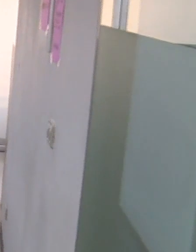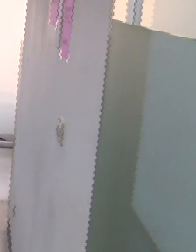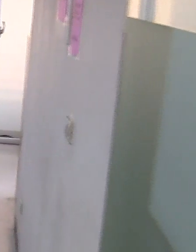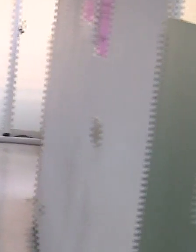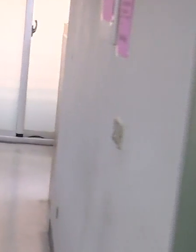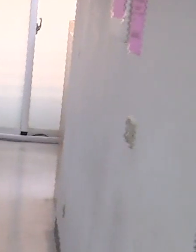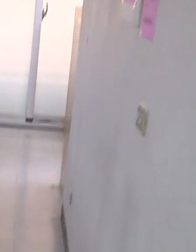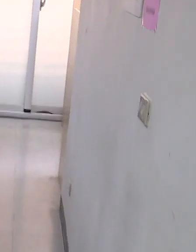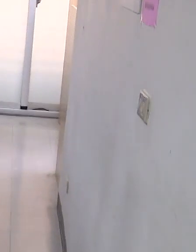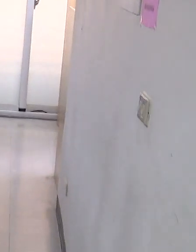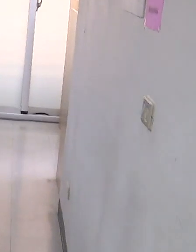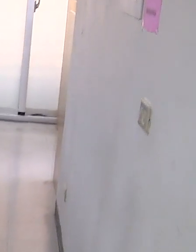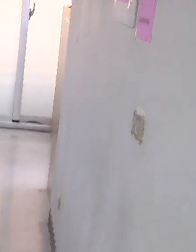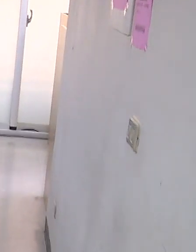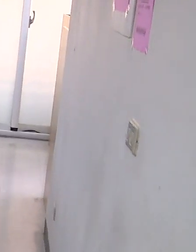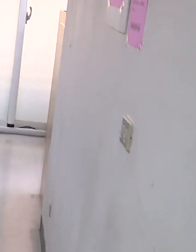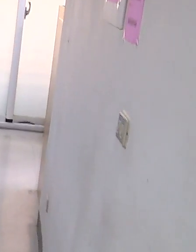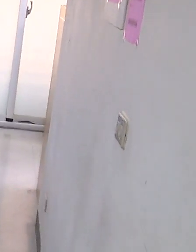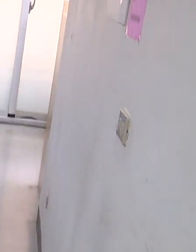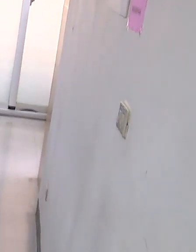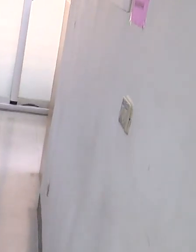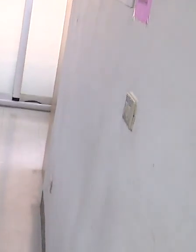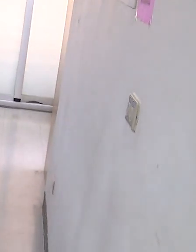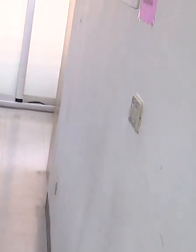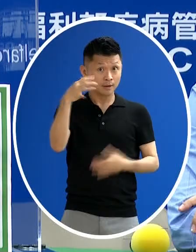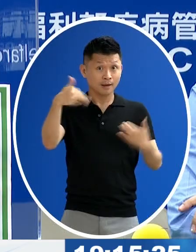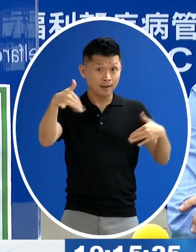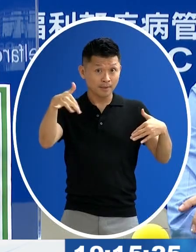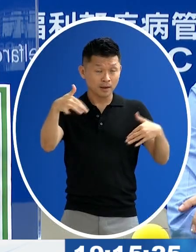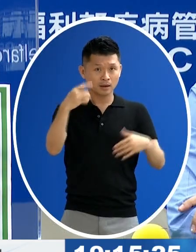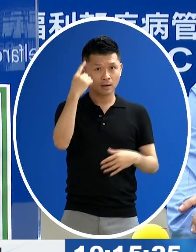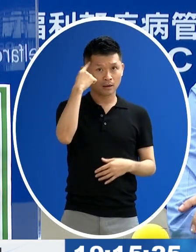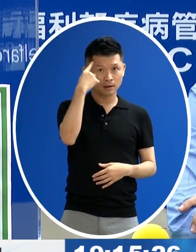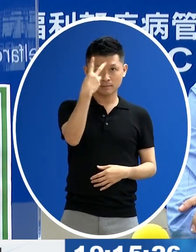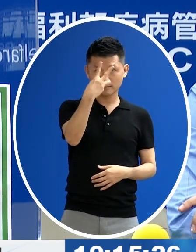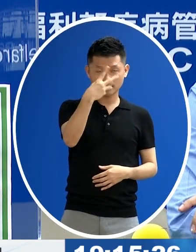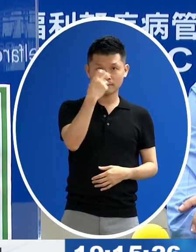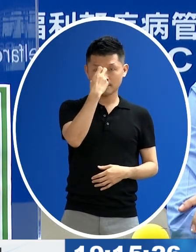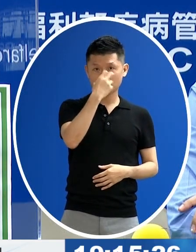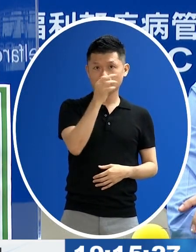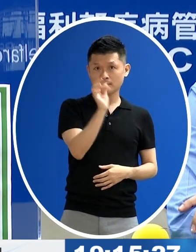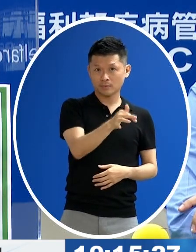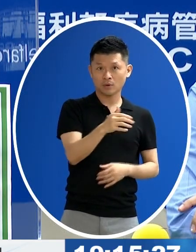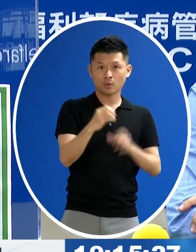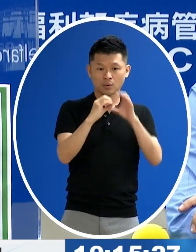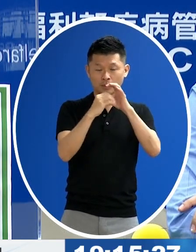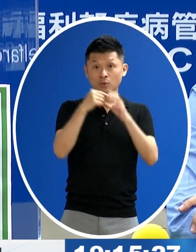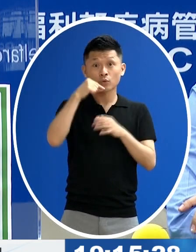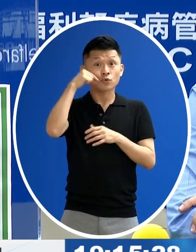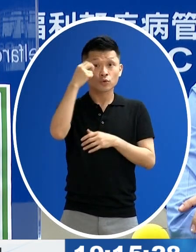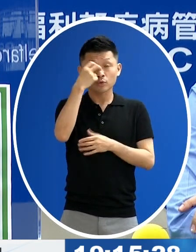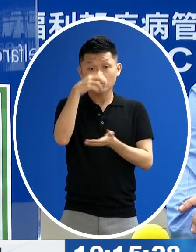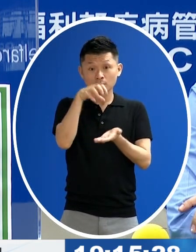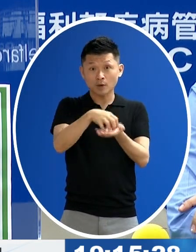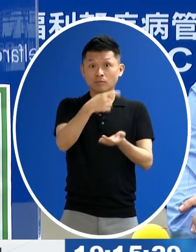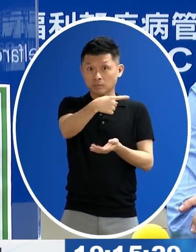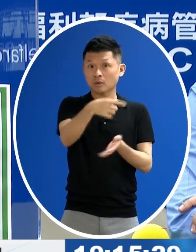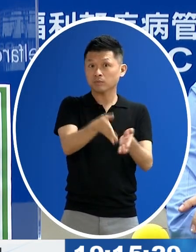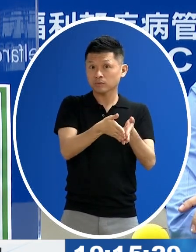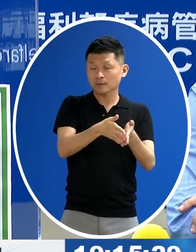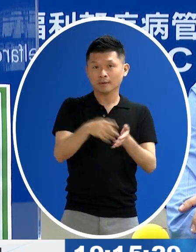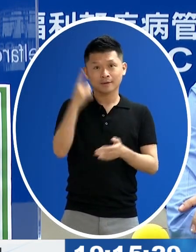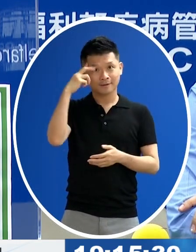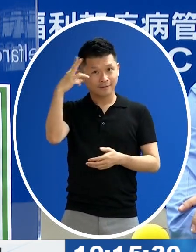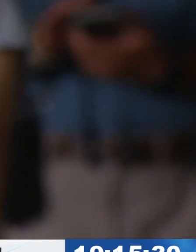要打过疫苗满14天，或是 要3天的快筛跟核酸检验的证明，那每